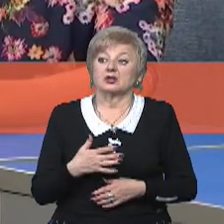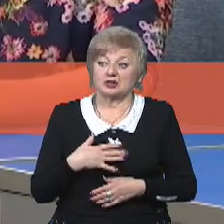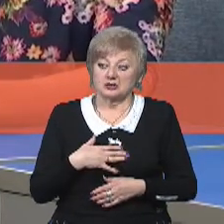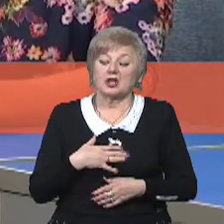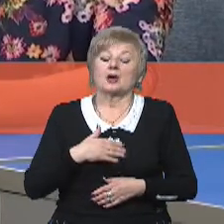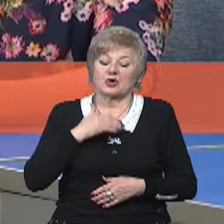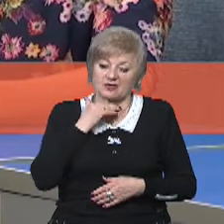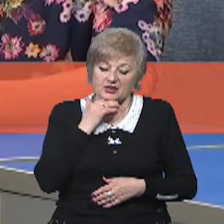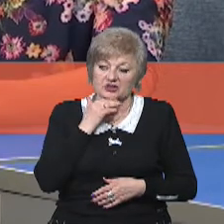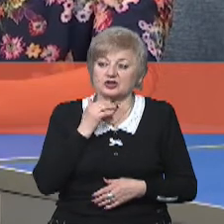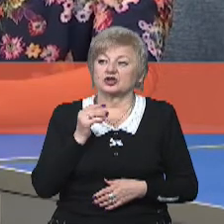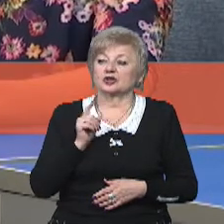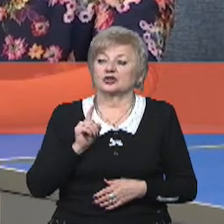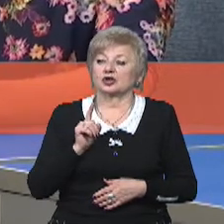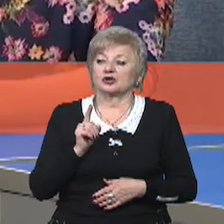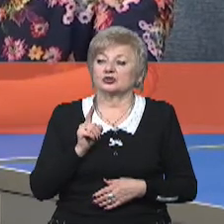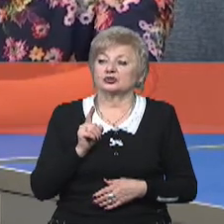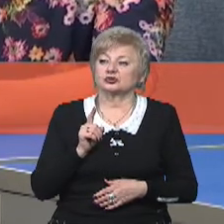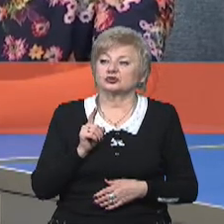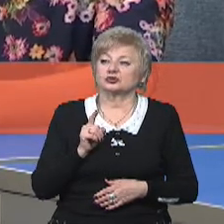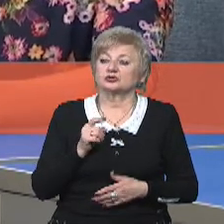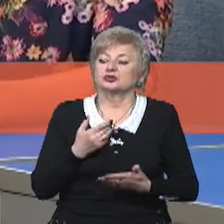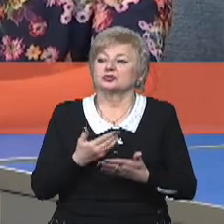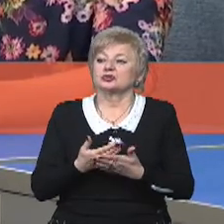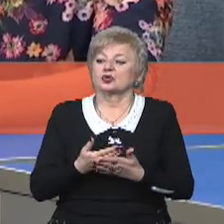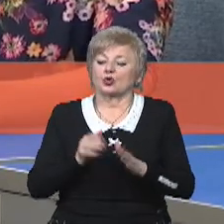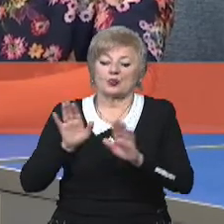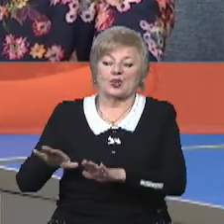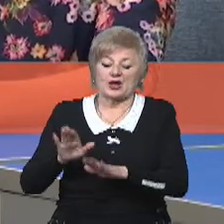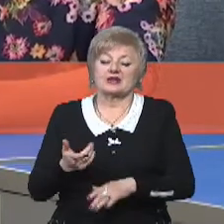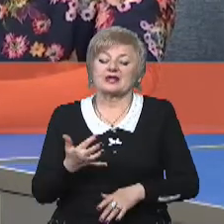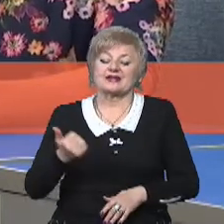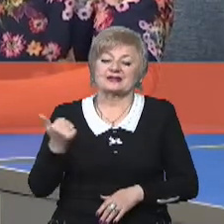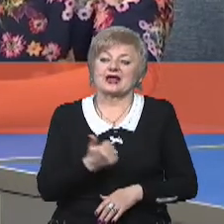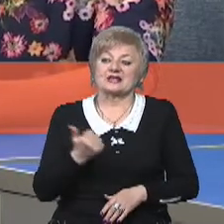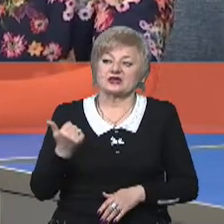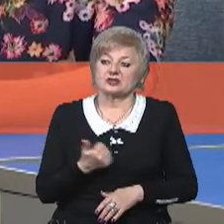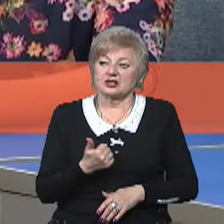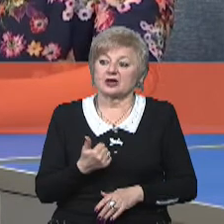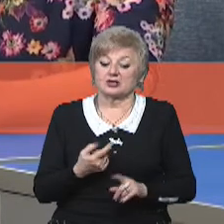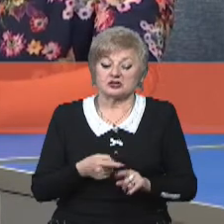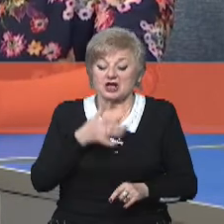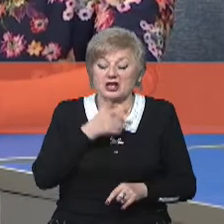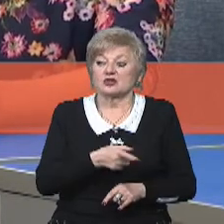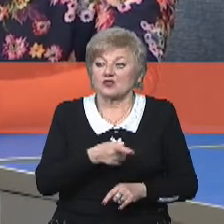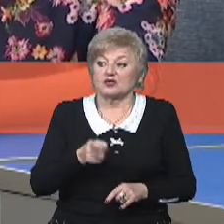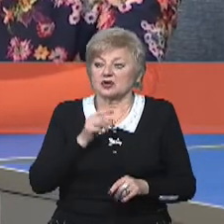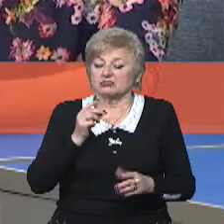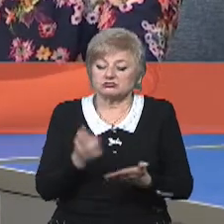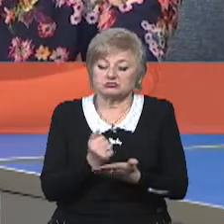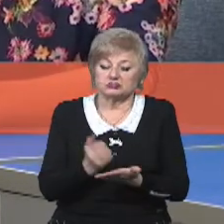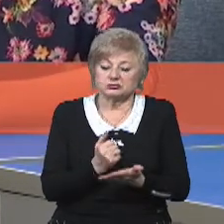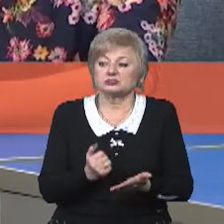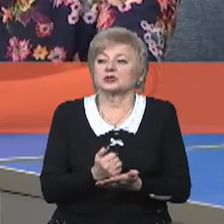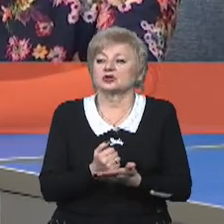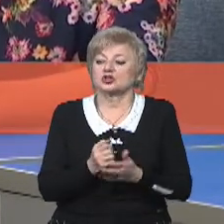цього вистачило для того, щоб працювати декілька тижнів. Але навіть за цей час ми дослідили дуже великий об'єм,